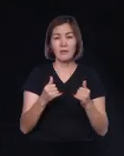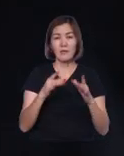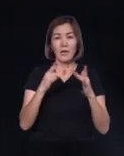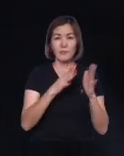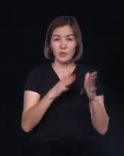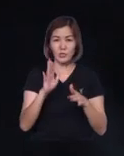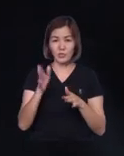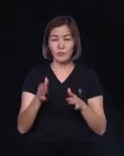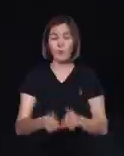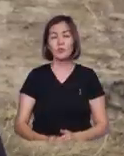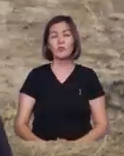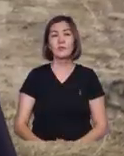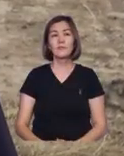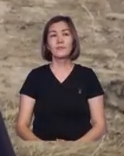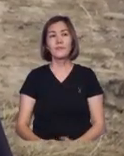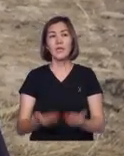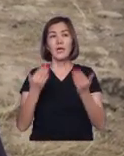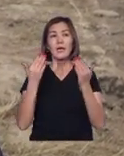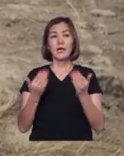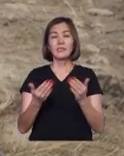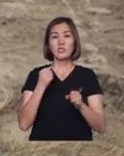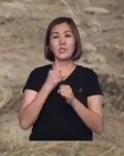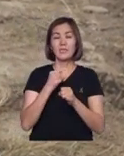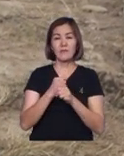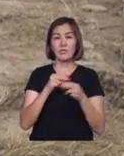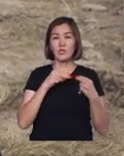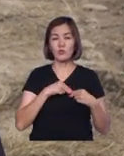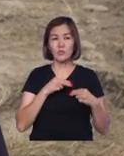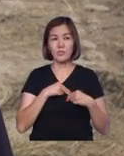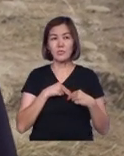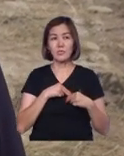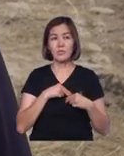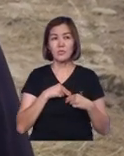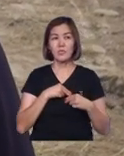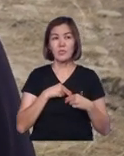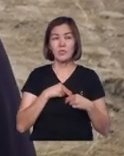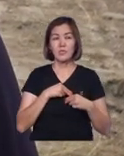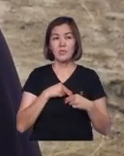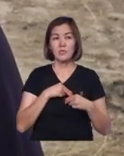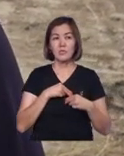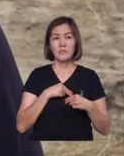общежитие. Қазір данный момент істеліватқан жұмыстар благоустройство істеліватыр,